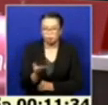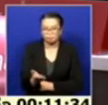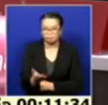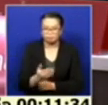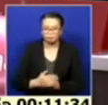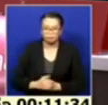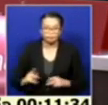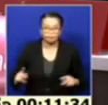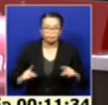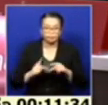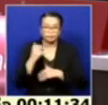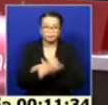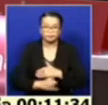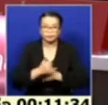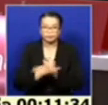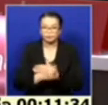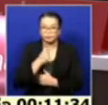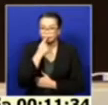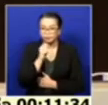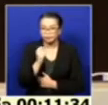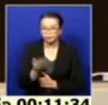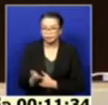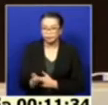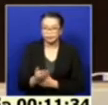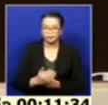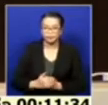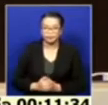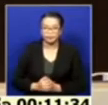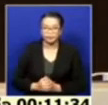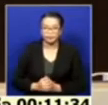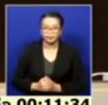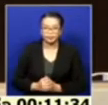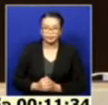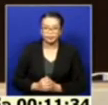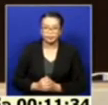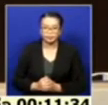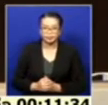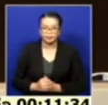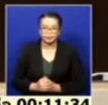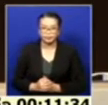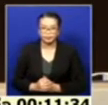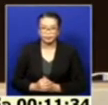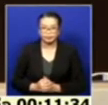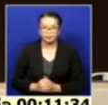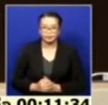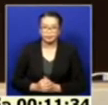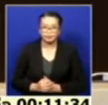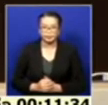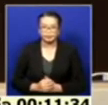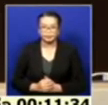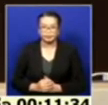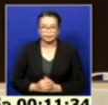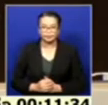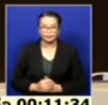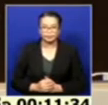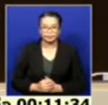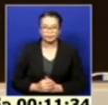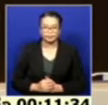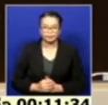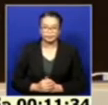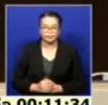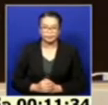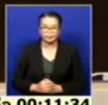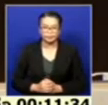ที่ดูแลเรื่องนี้แล้วจะให้ความมั่นใจพี่น้องที่อยู่ต่างประเทศทั่วโลกได้อย่างไรนี่เป็นคำถามแรกครับขอบพระคุณครับ